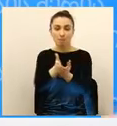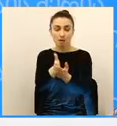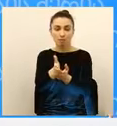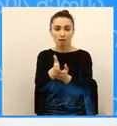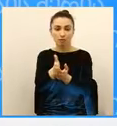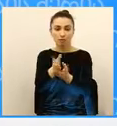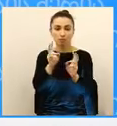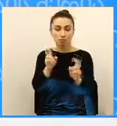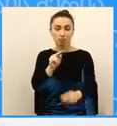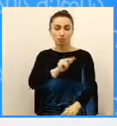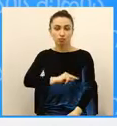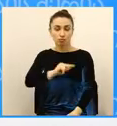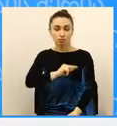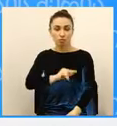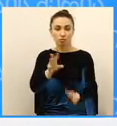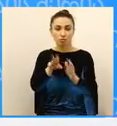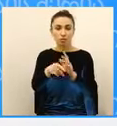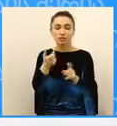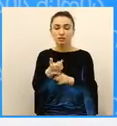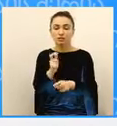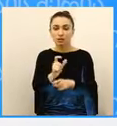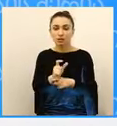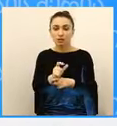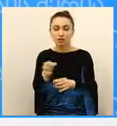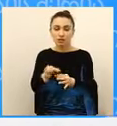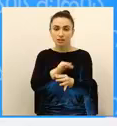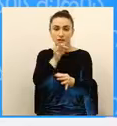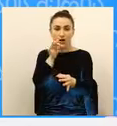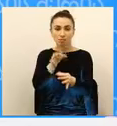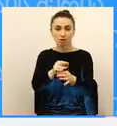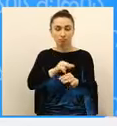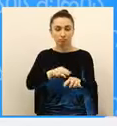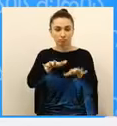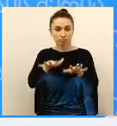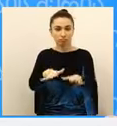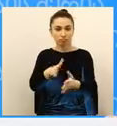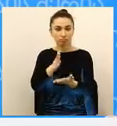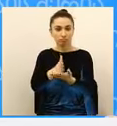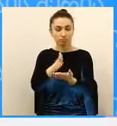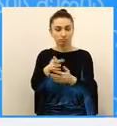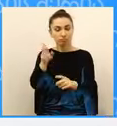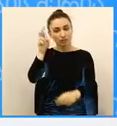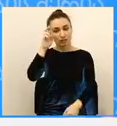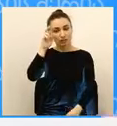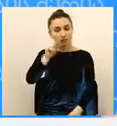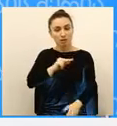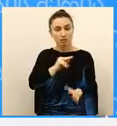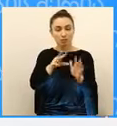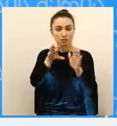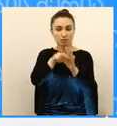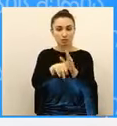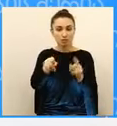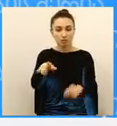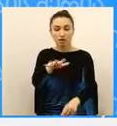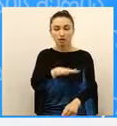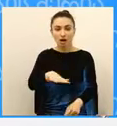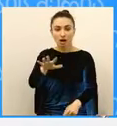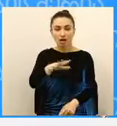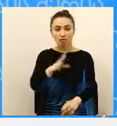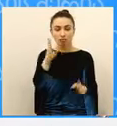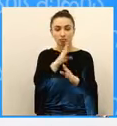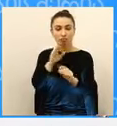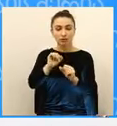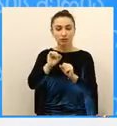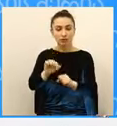imartulebit mușaobași, talem sapasuhis geblotanam de obebie cava taurobis administrația și garemos da bunebriu